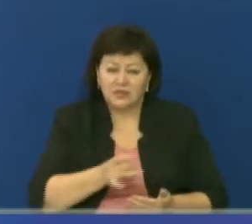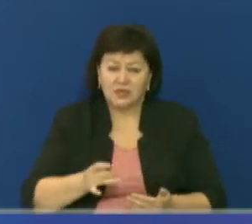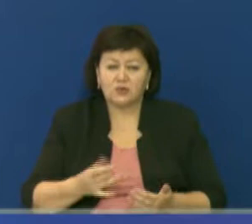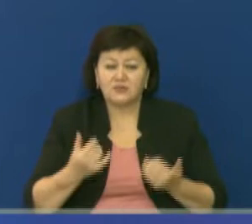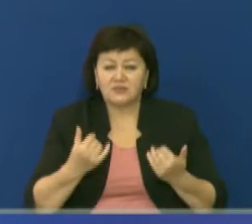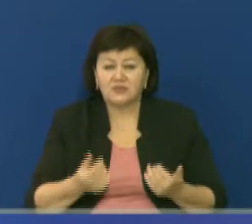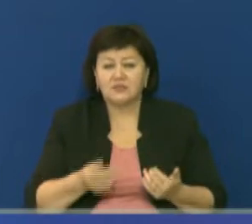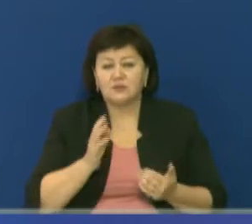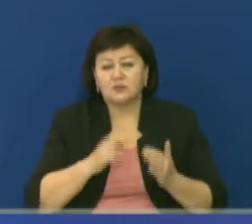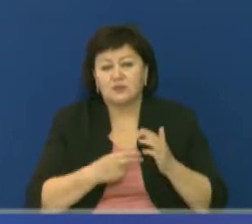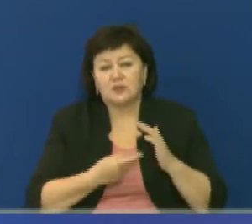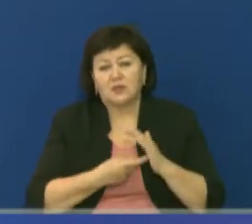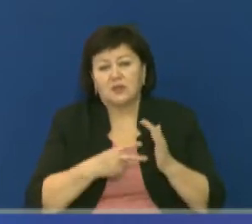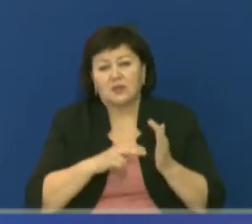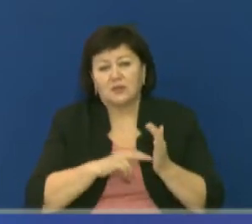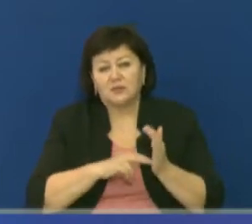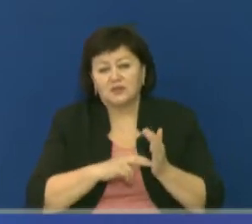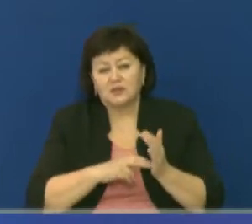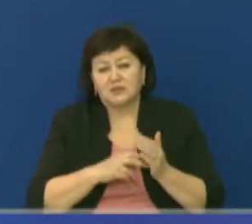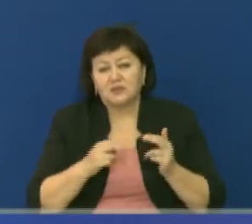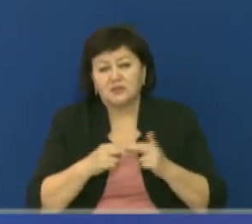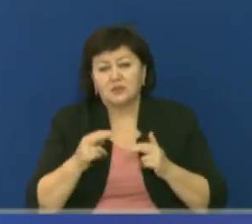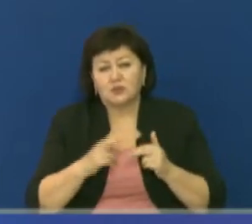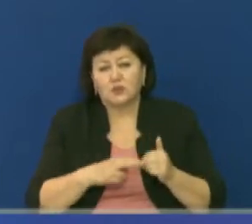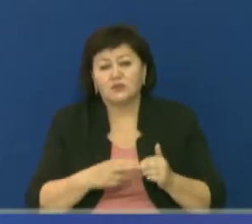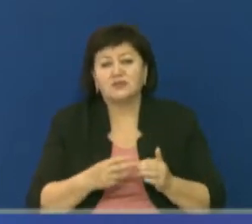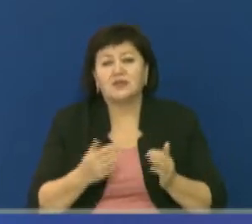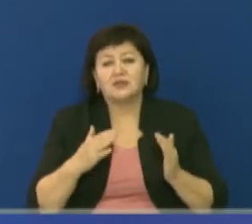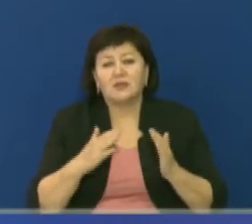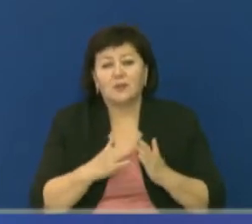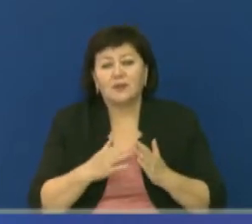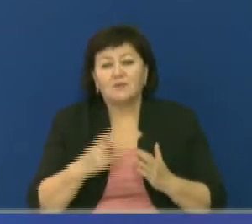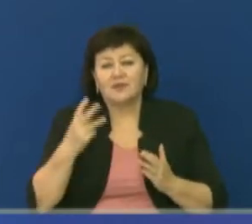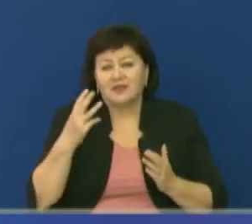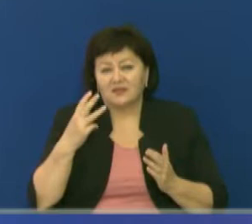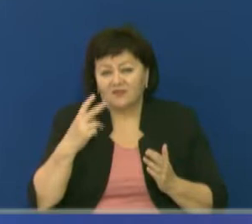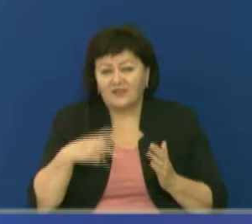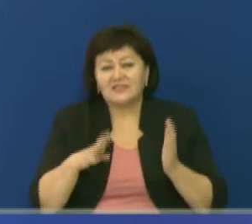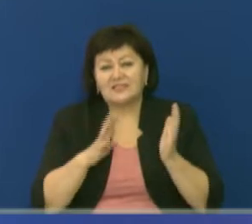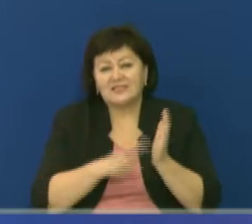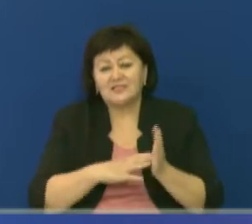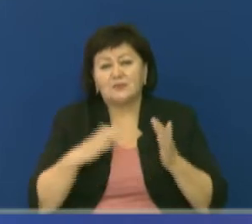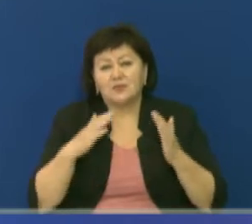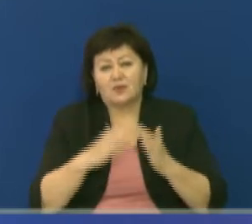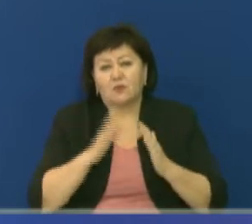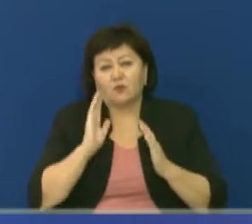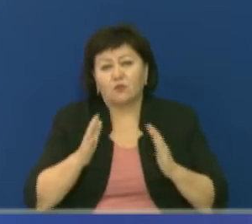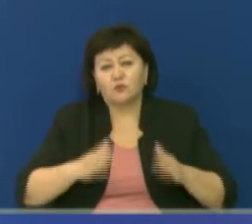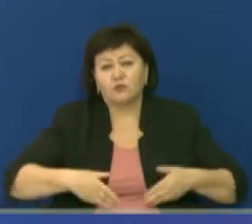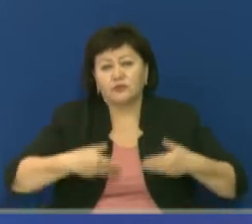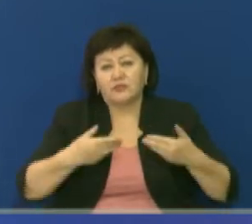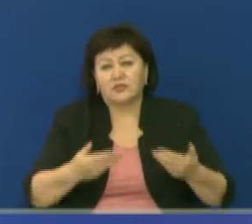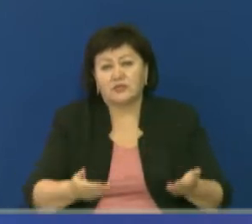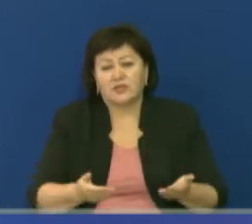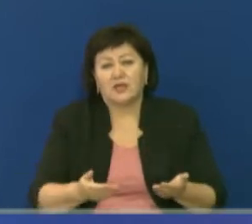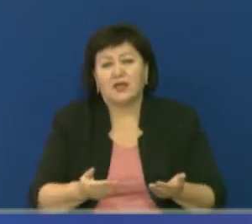области, здесь возводятся двухквартирные дома для многодетных семей. В этом году 29 таких домов будут сданы в эксплуатацию,